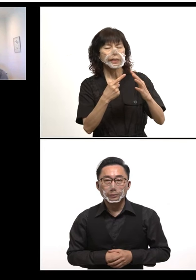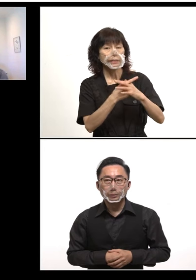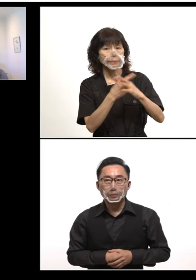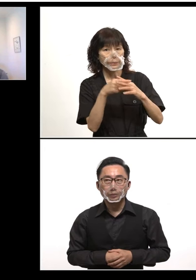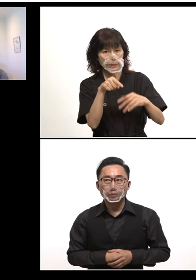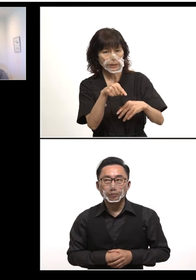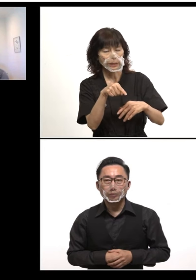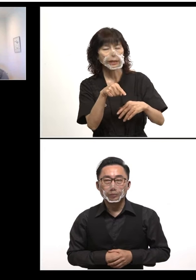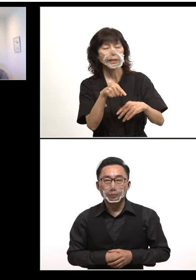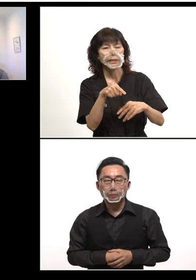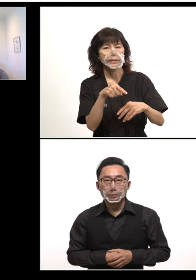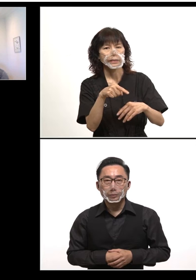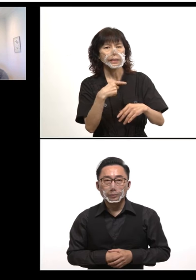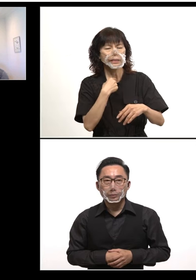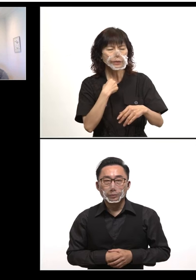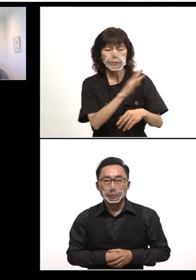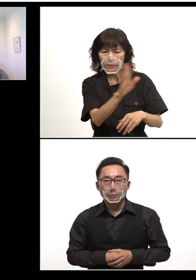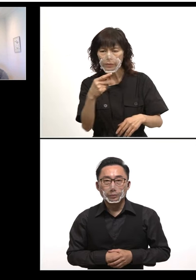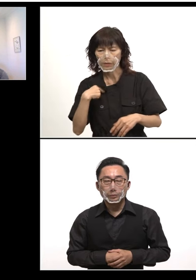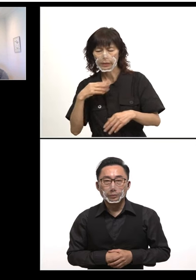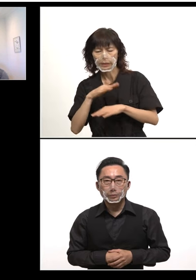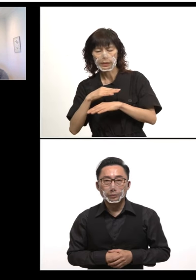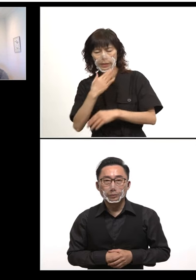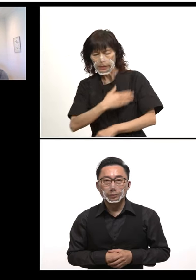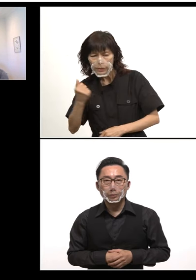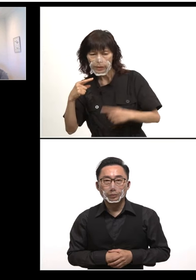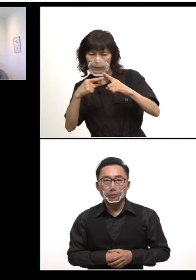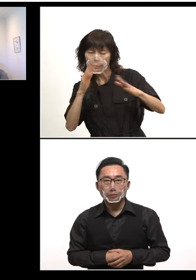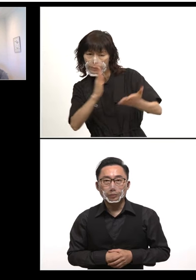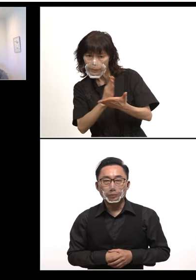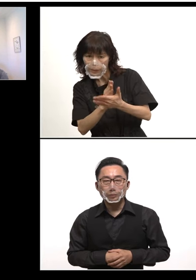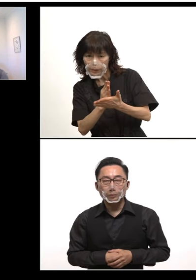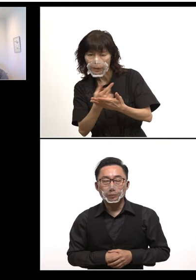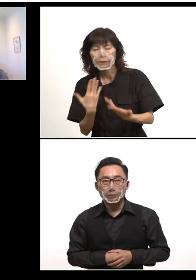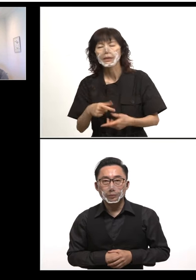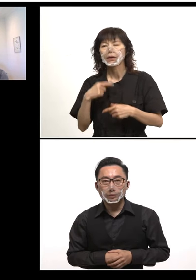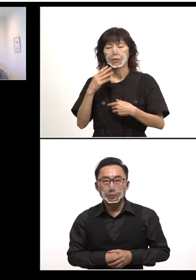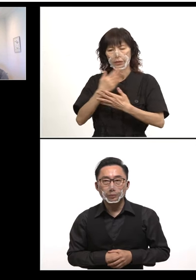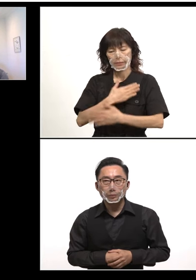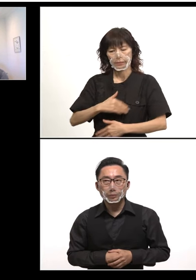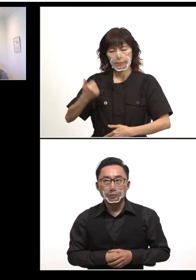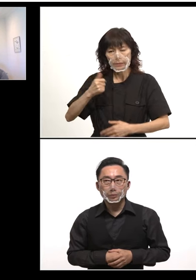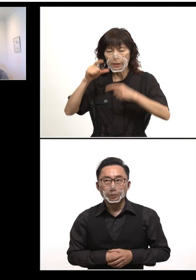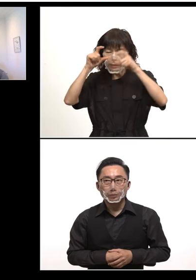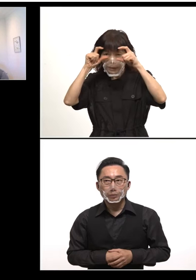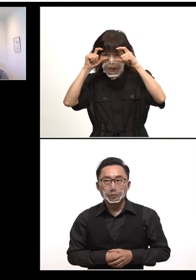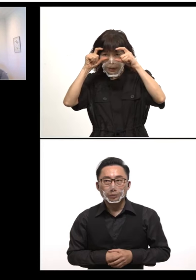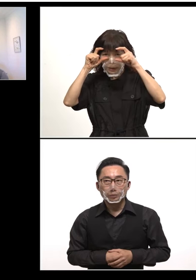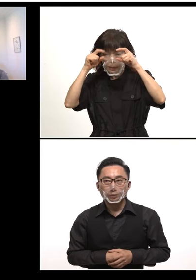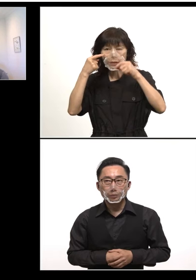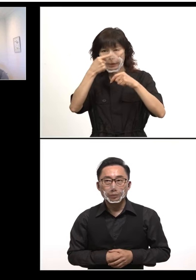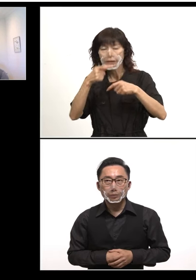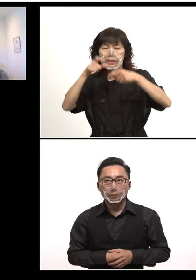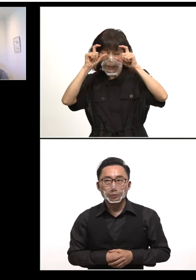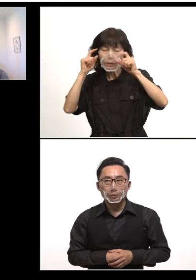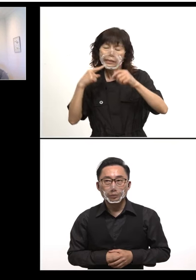其實佢哋係有唔同嘅需要，同我哋只不過唔一樣。個需要可能就係簡單到我哋係戴眼鏡嘅，咁其實即係話我哋眼有需要